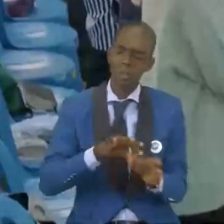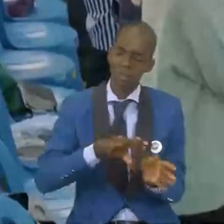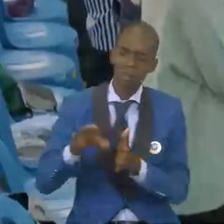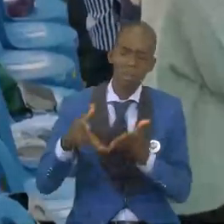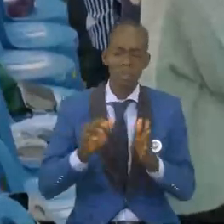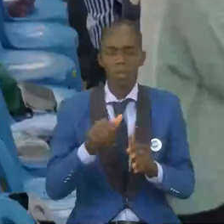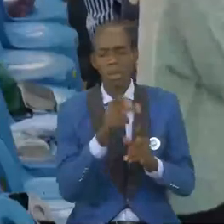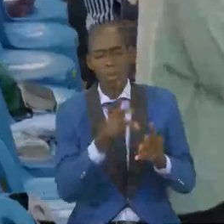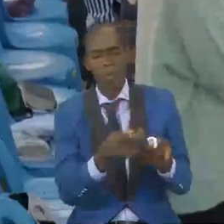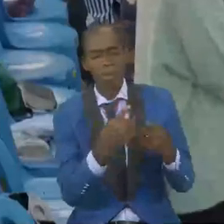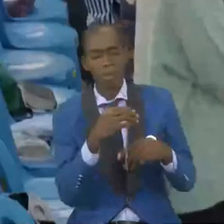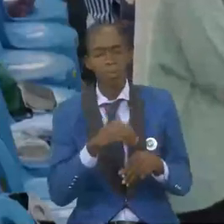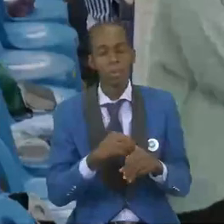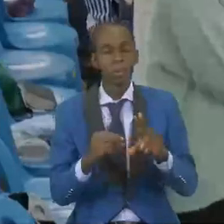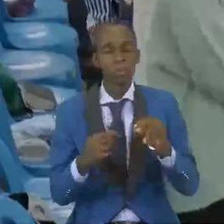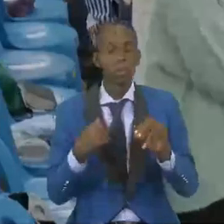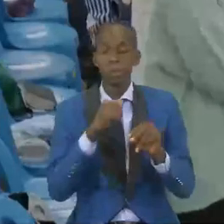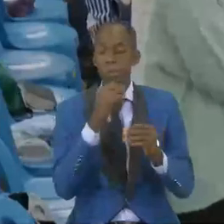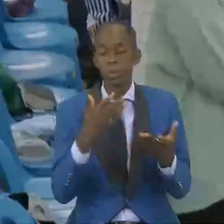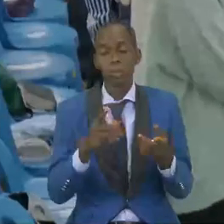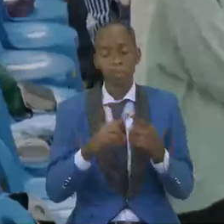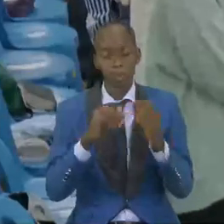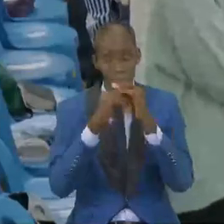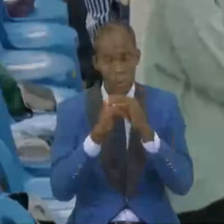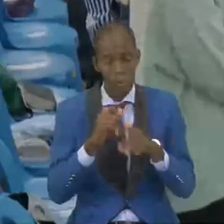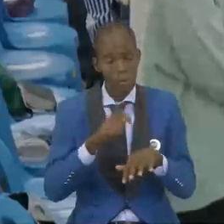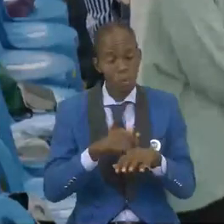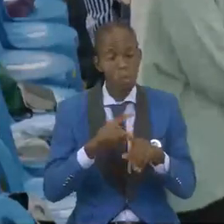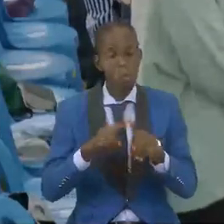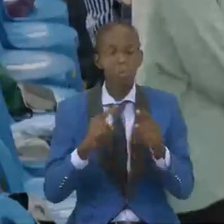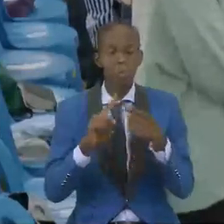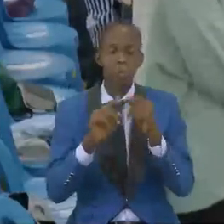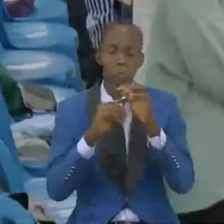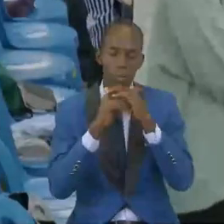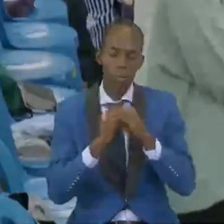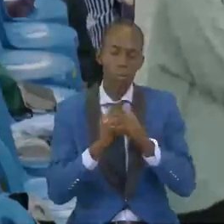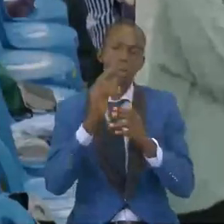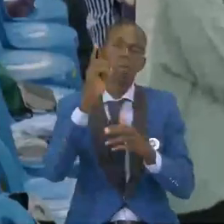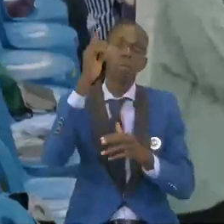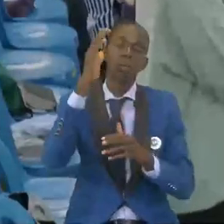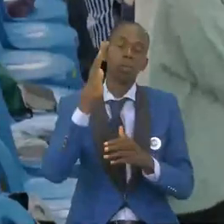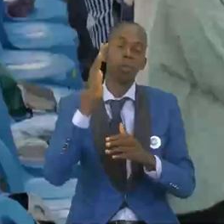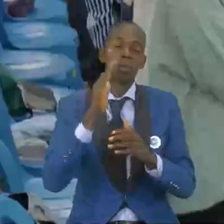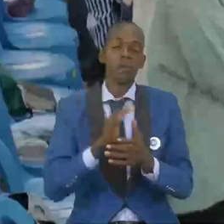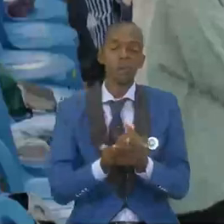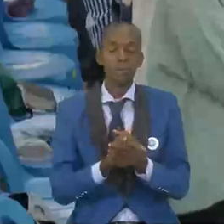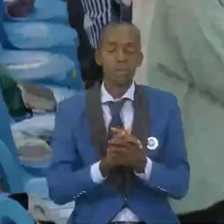moment, nous montrant l'heure à tout moment. Nous ne sommes pas là pour adorer le temps, c'est pour adorer Dieu.